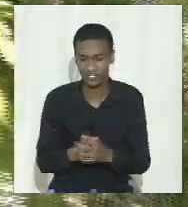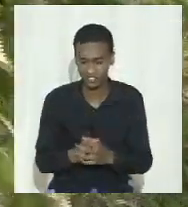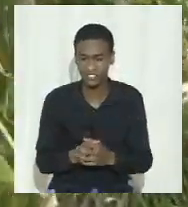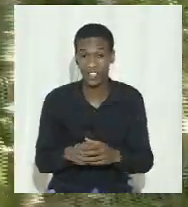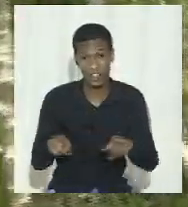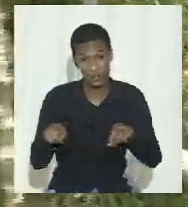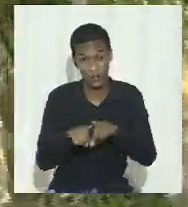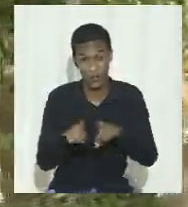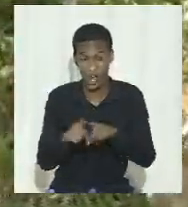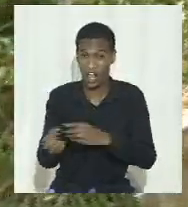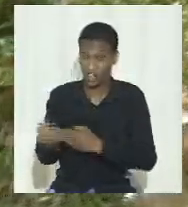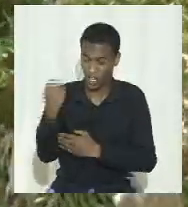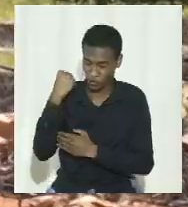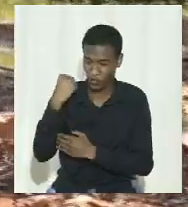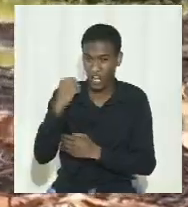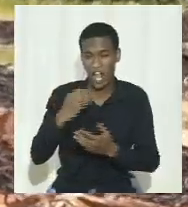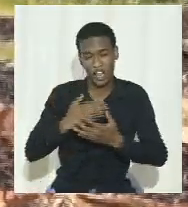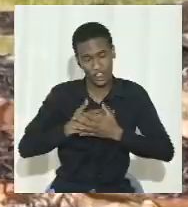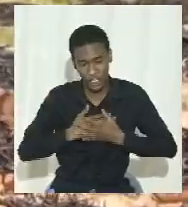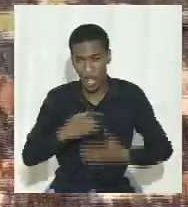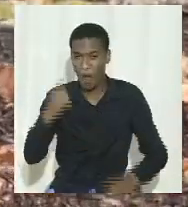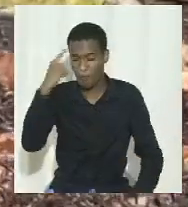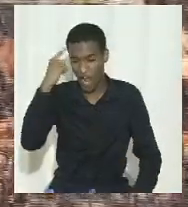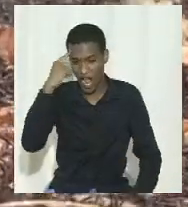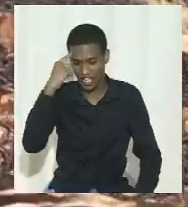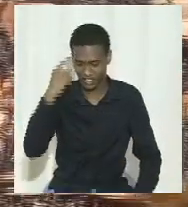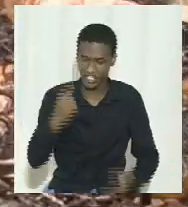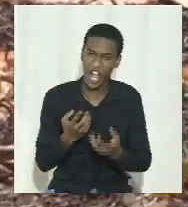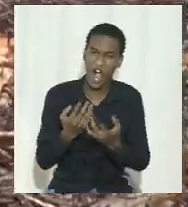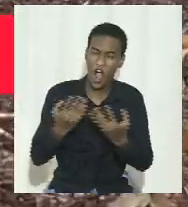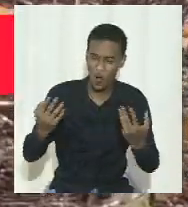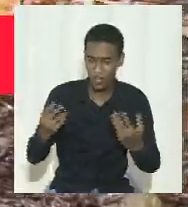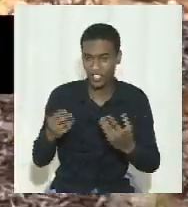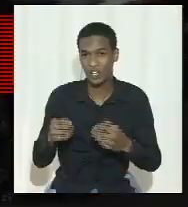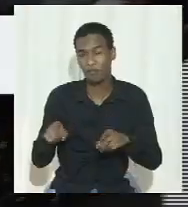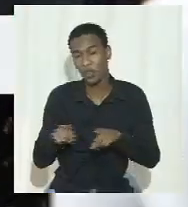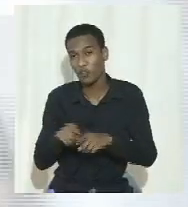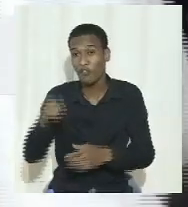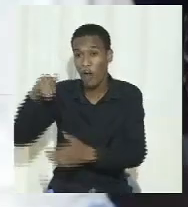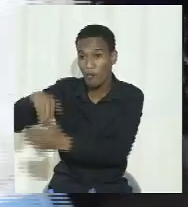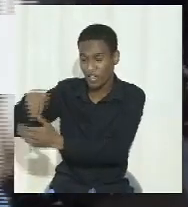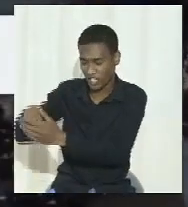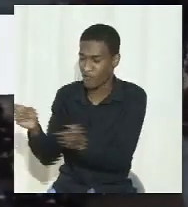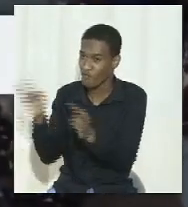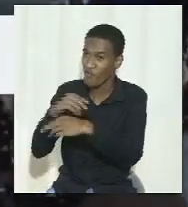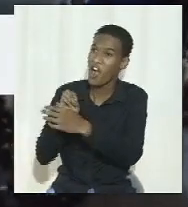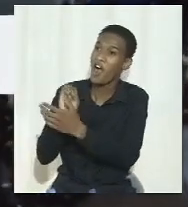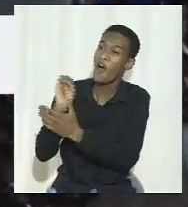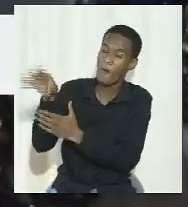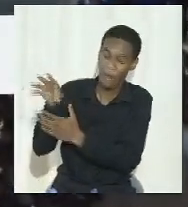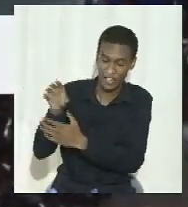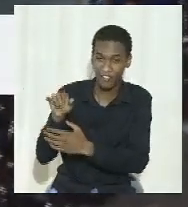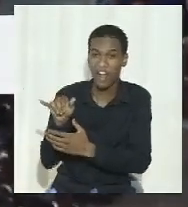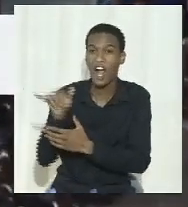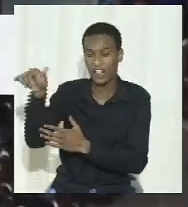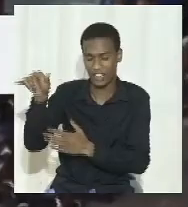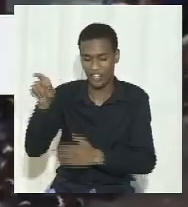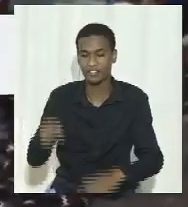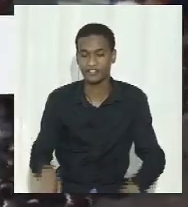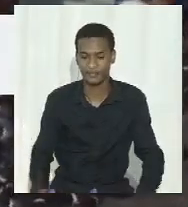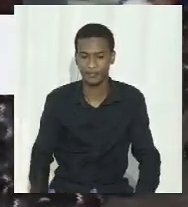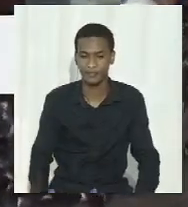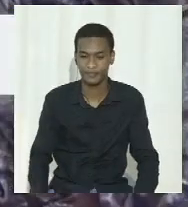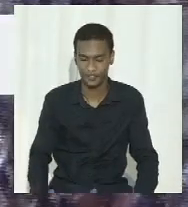ny voly fanondrana sy ny tena ilain'ny tsena. Fehiny, mihitatra amin'ny karazana samy maro ny